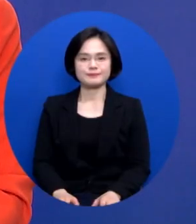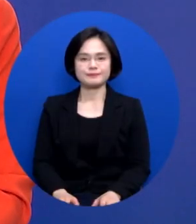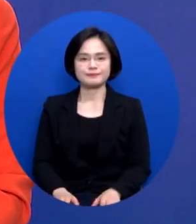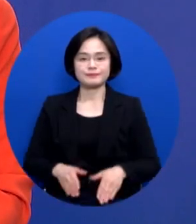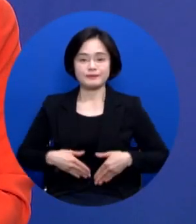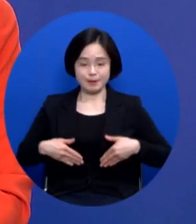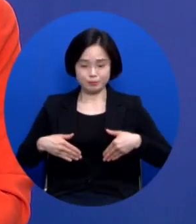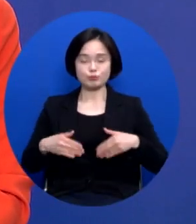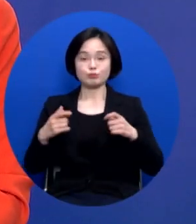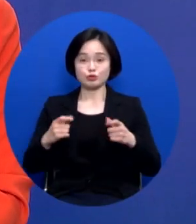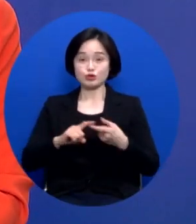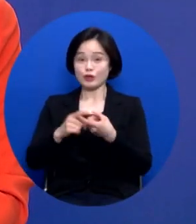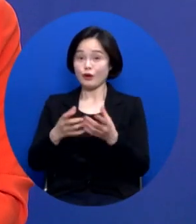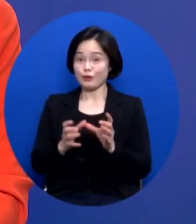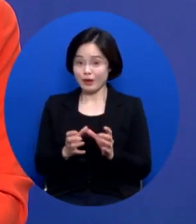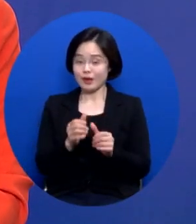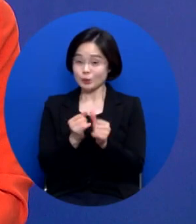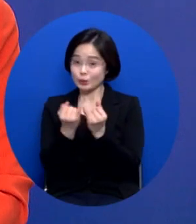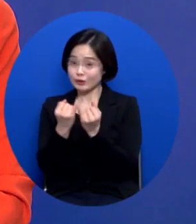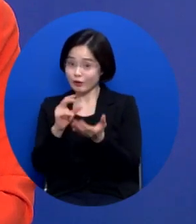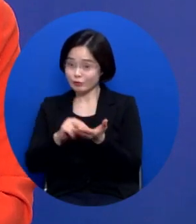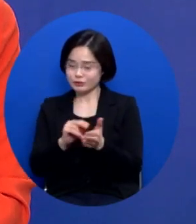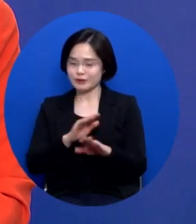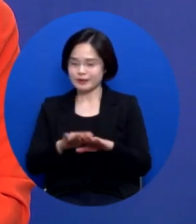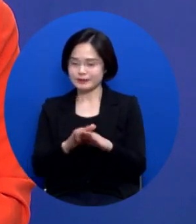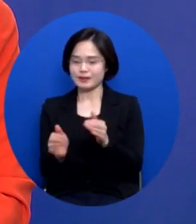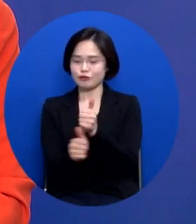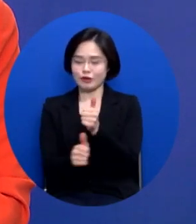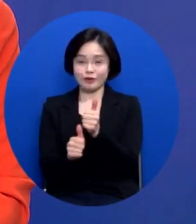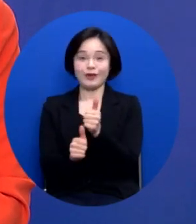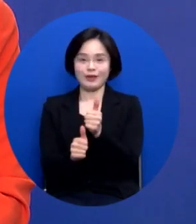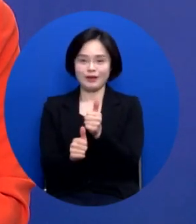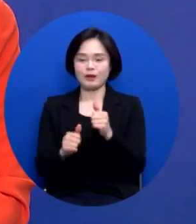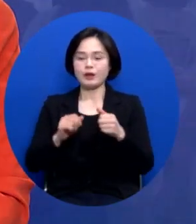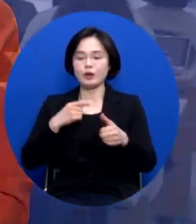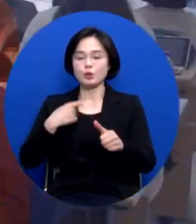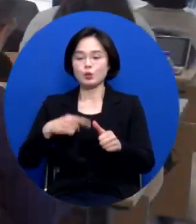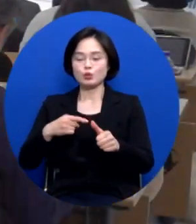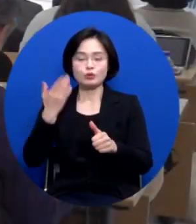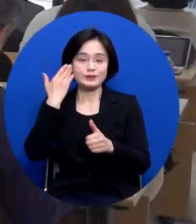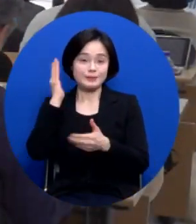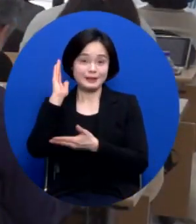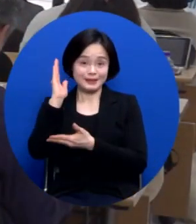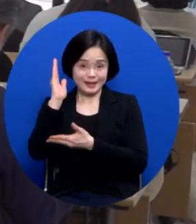남부연의 동성애 대책위원회가 교육 세미나를 개최했습니다.